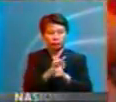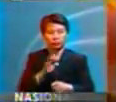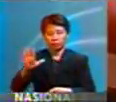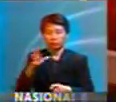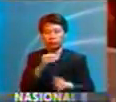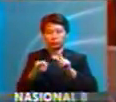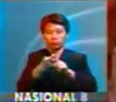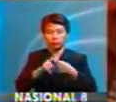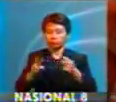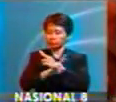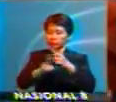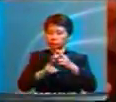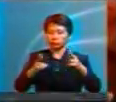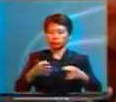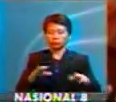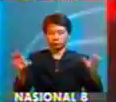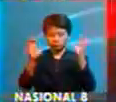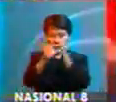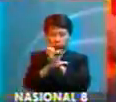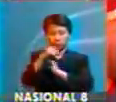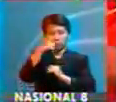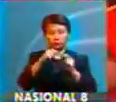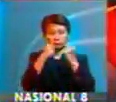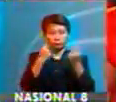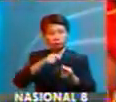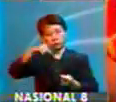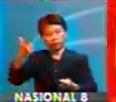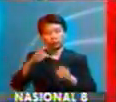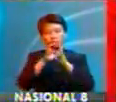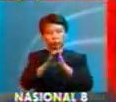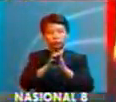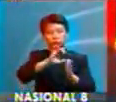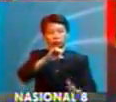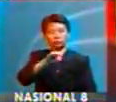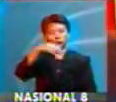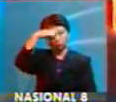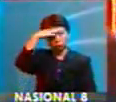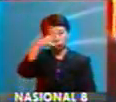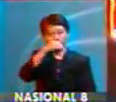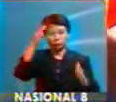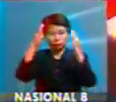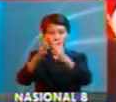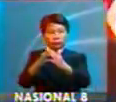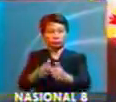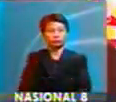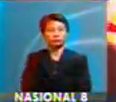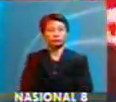rakan-rakannya bersedia untuk memberikan cabaran buat pasukan lain seperti Johor Darul takzim dan